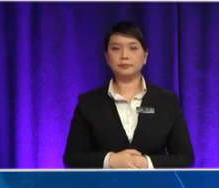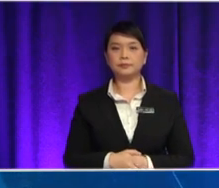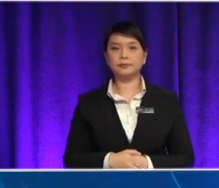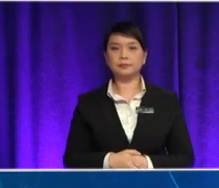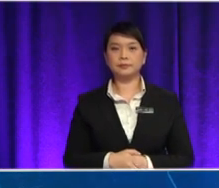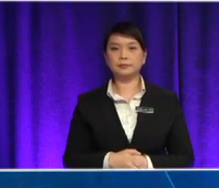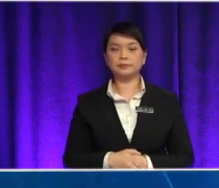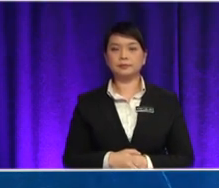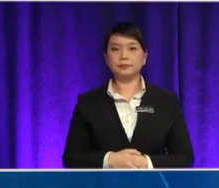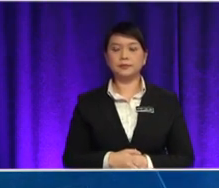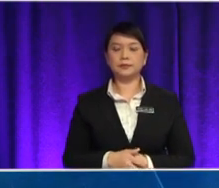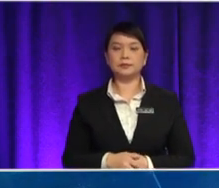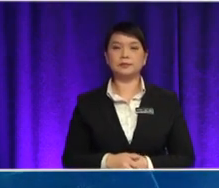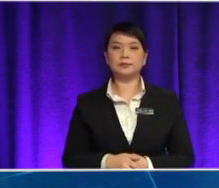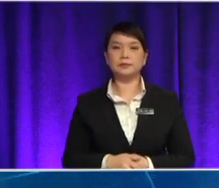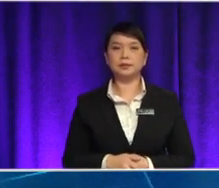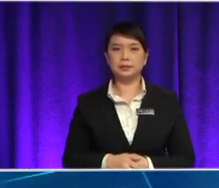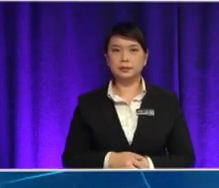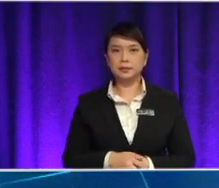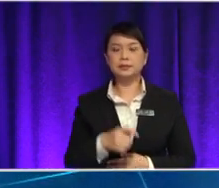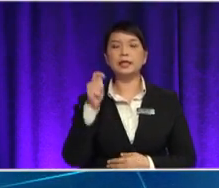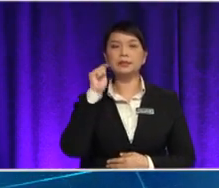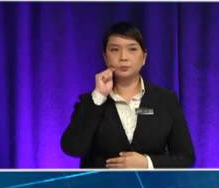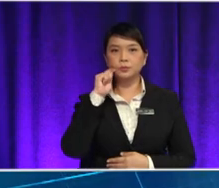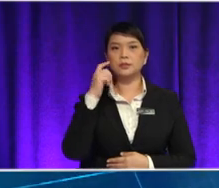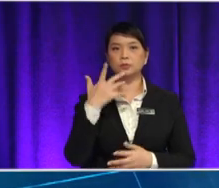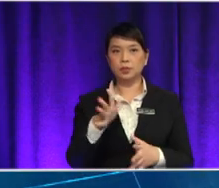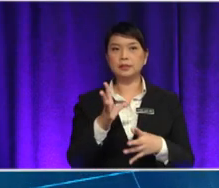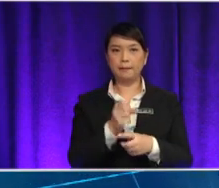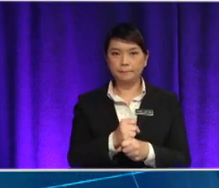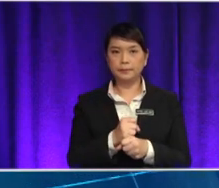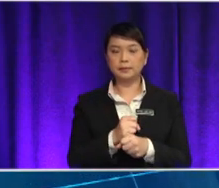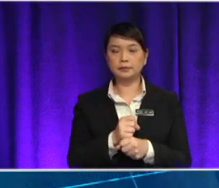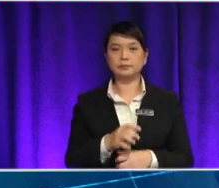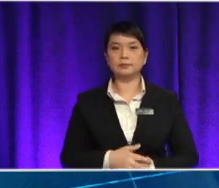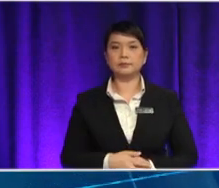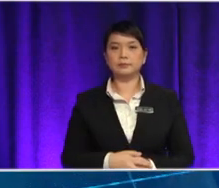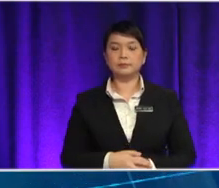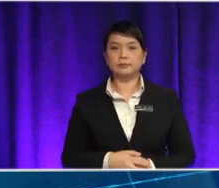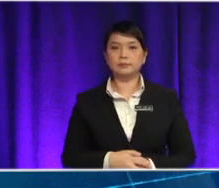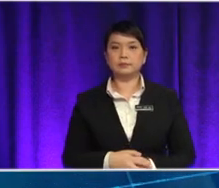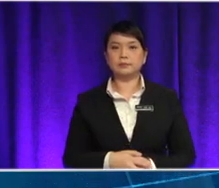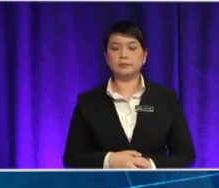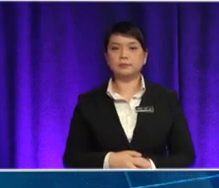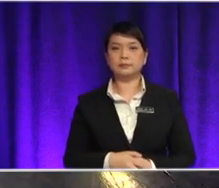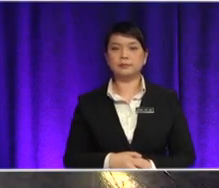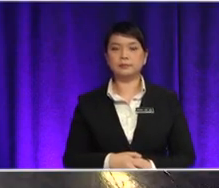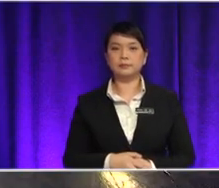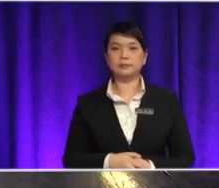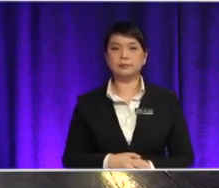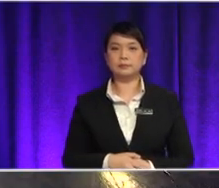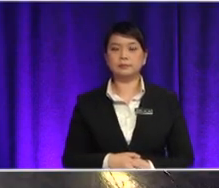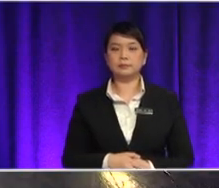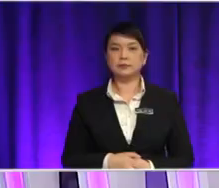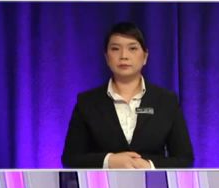dapat, Sasvini pun dah dapat. Jadi sebabkan Tanjing dengan Sasvini lambat sikit, kita bagi 1 stiker. 1 stiker untuk Tanjing dan Sasvini. Jadi inilah